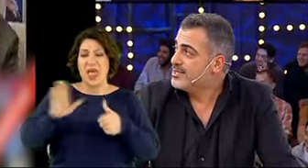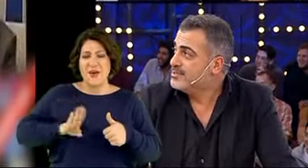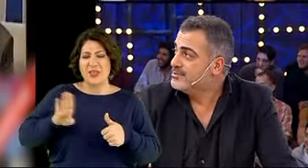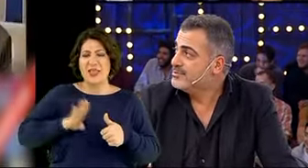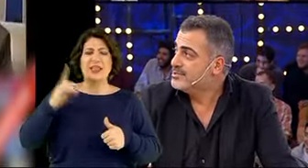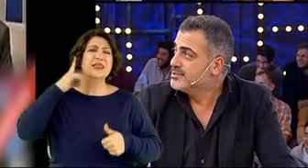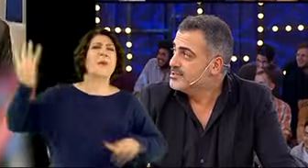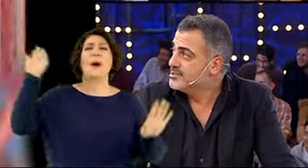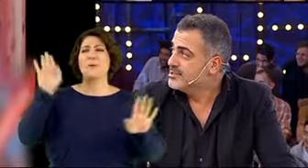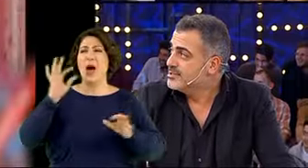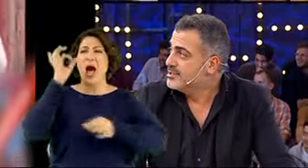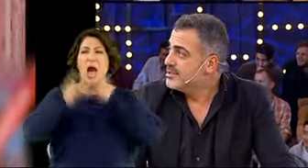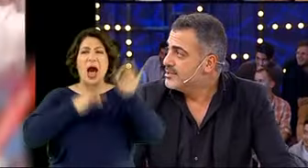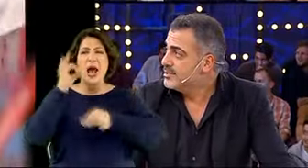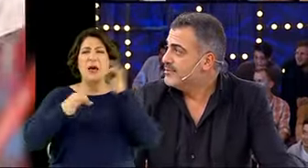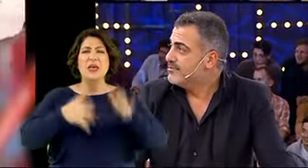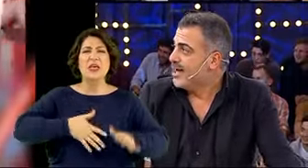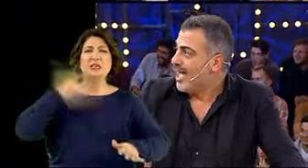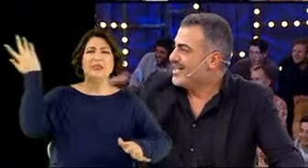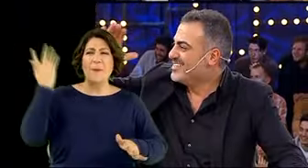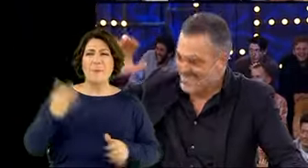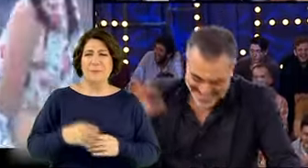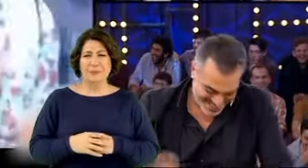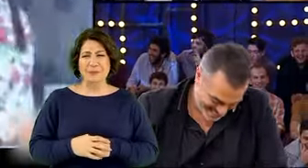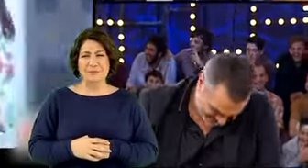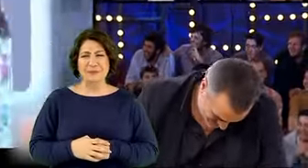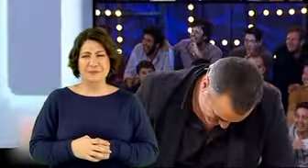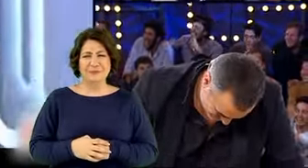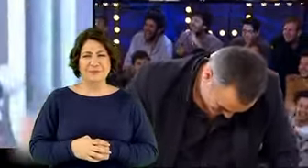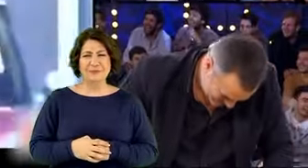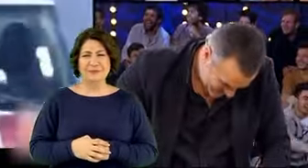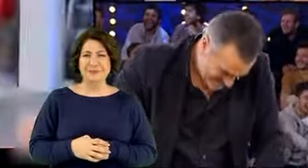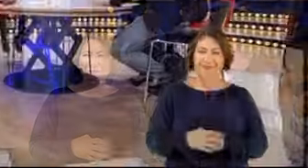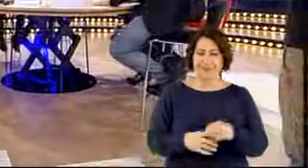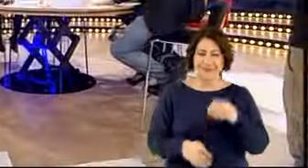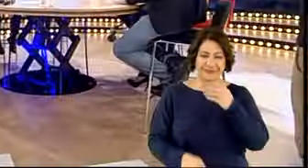itaat etmem. He? Akrabayı da istemem. Dur.